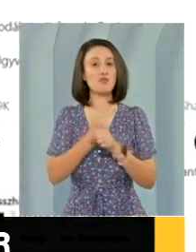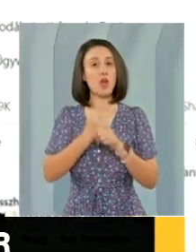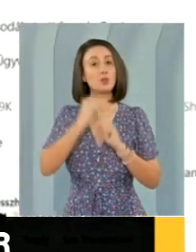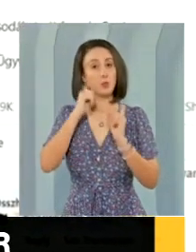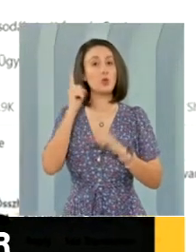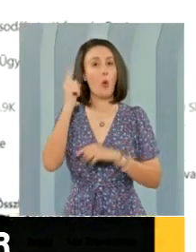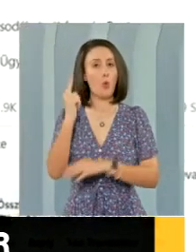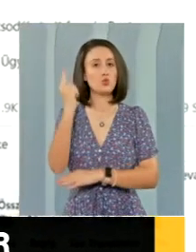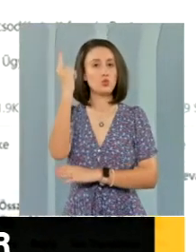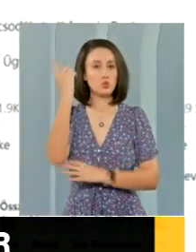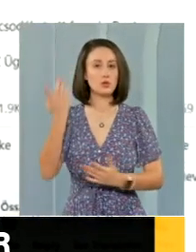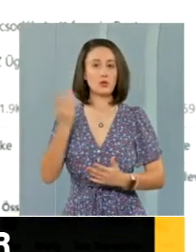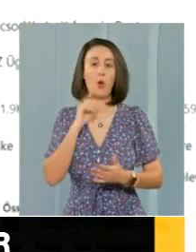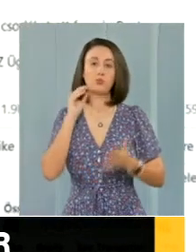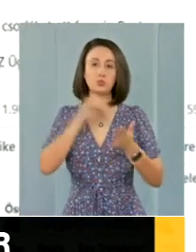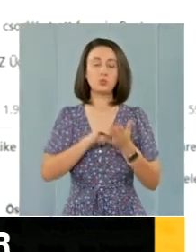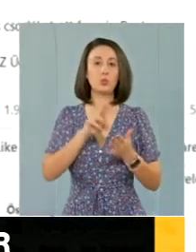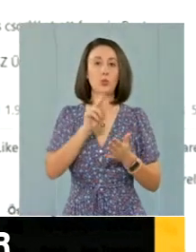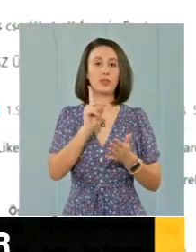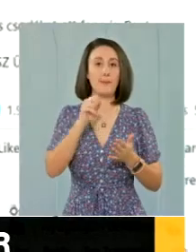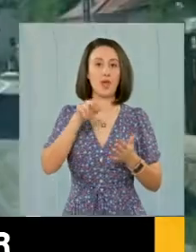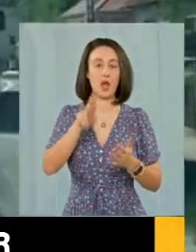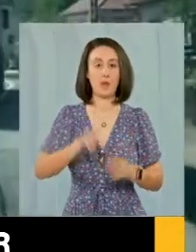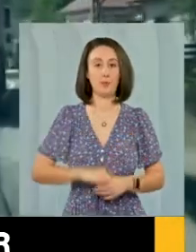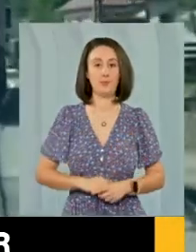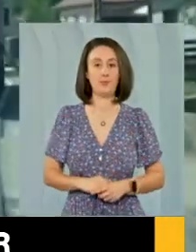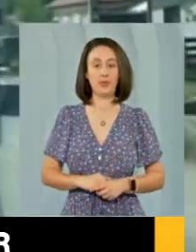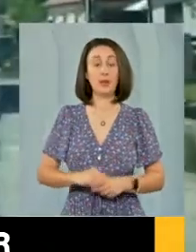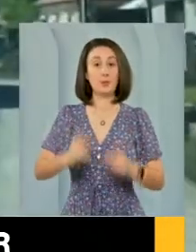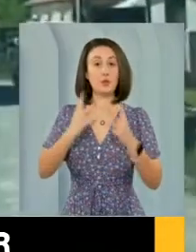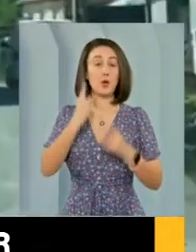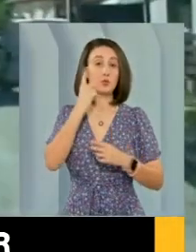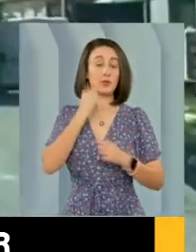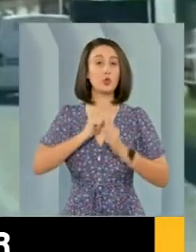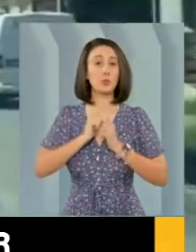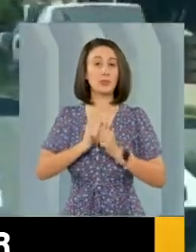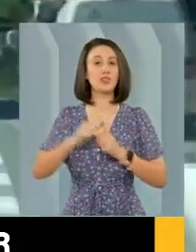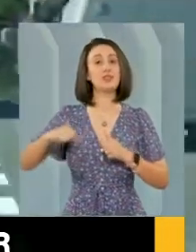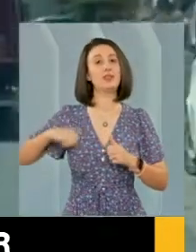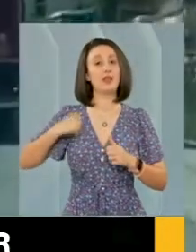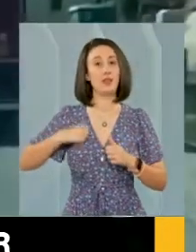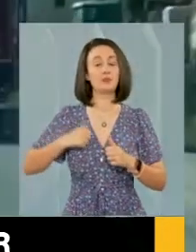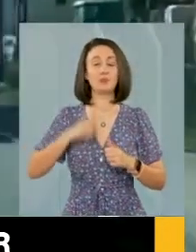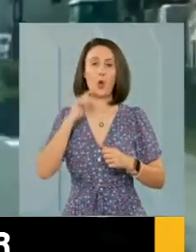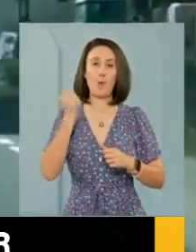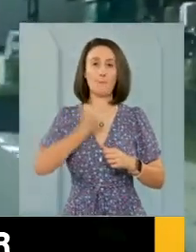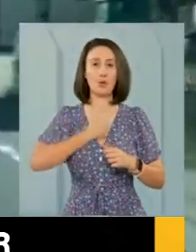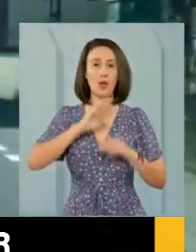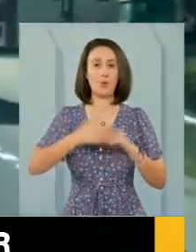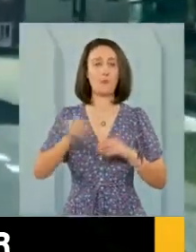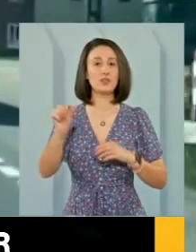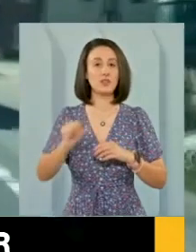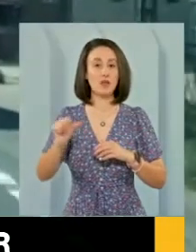transmise cei de la udă mereu pe pagina lor oficială de Facebook principalul suspect iubitul tinerei ucise în zona unei stații de